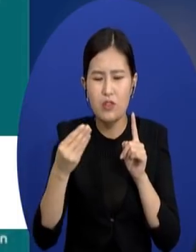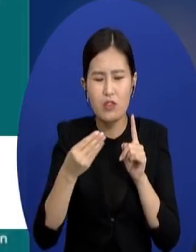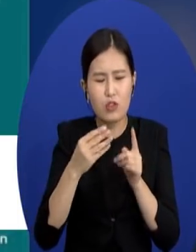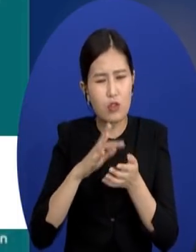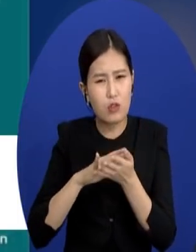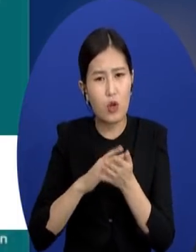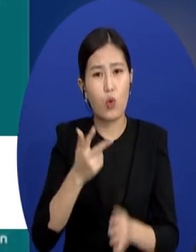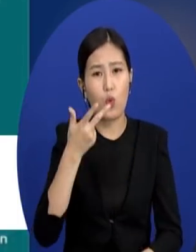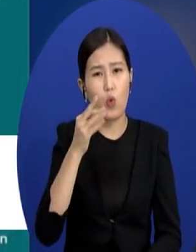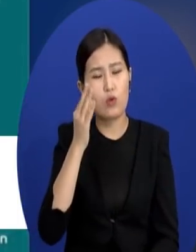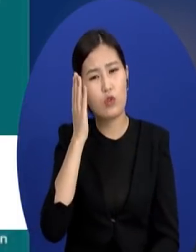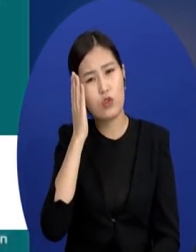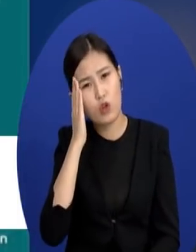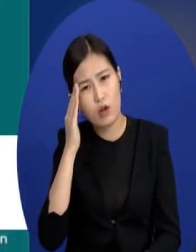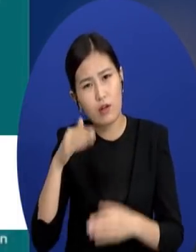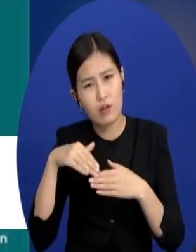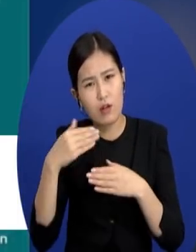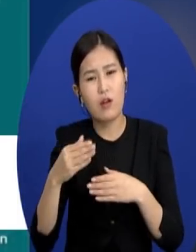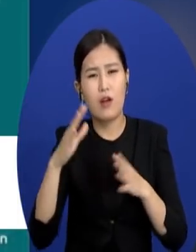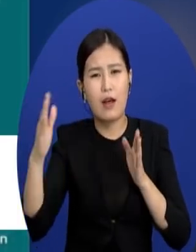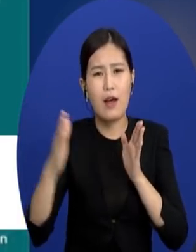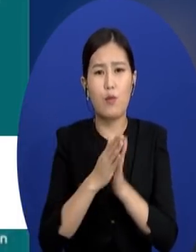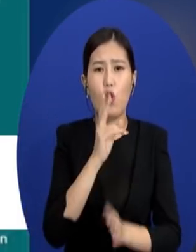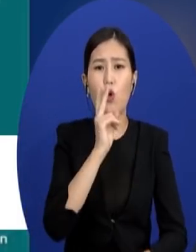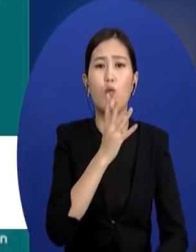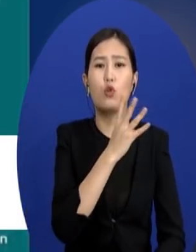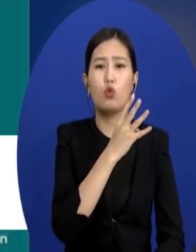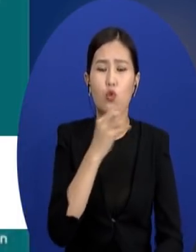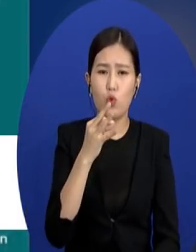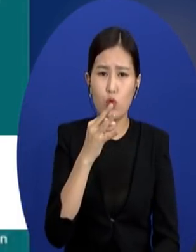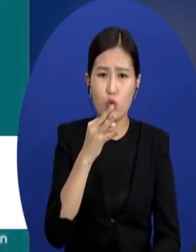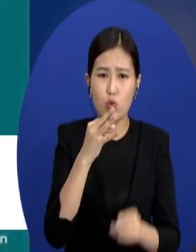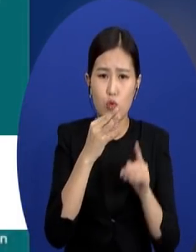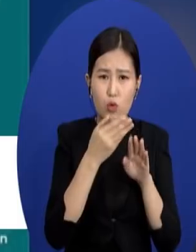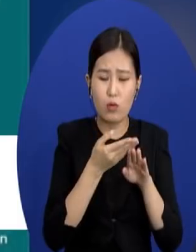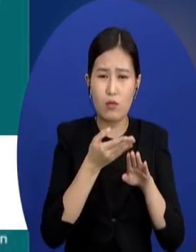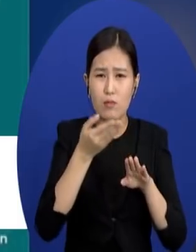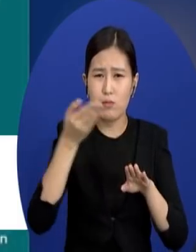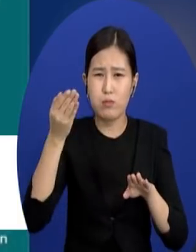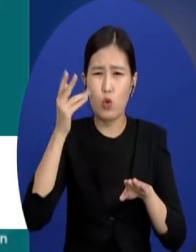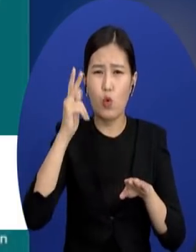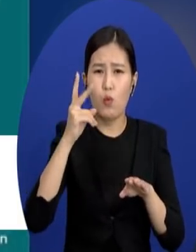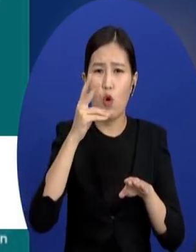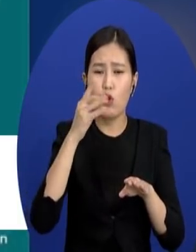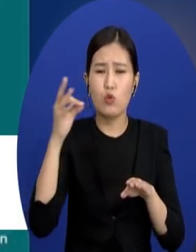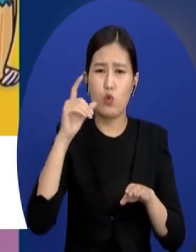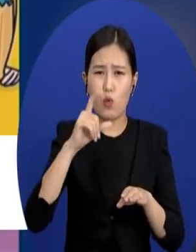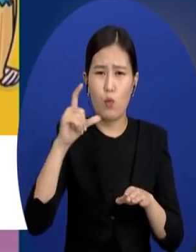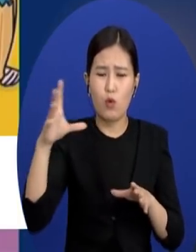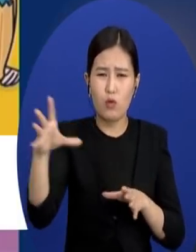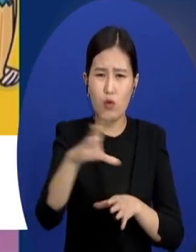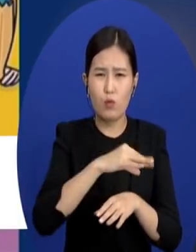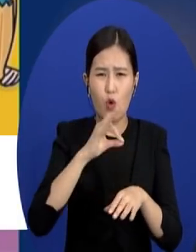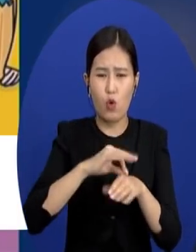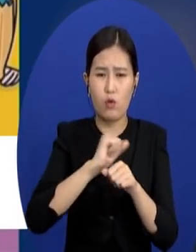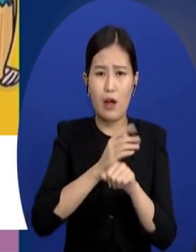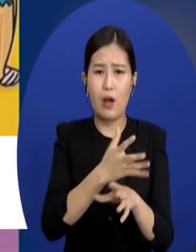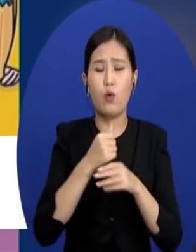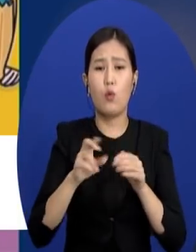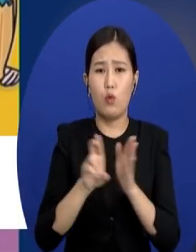нар 2400 хүн, амуу 2400-аас 3200 хүн одоо халдвар авах ийм одоо магадлал өндөр